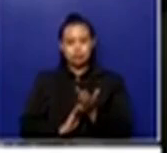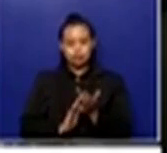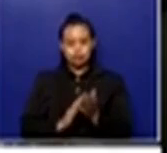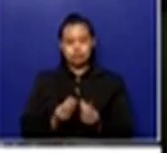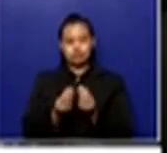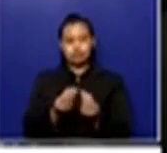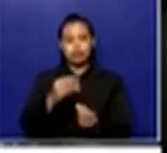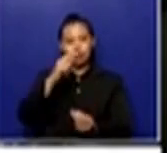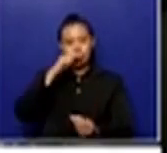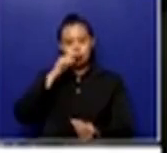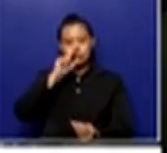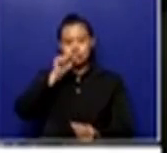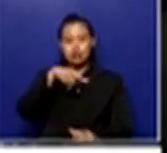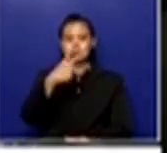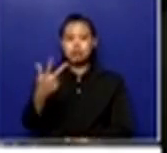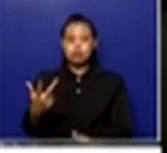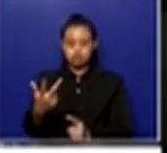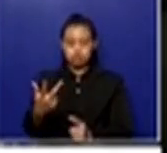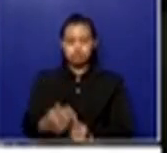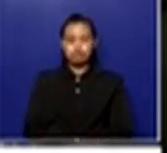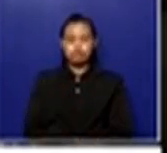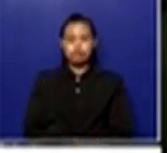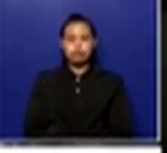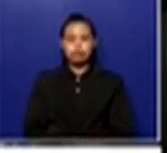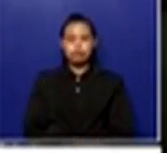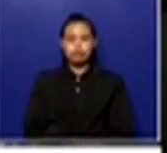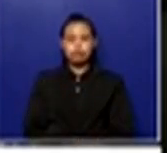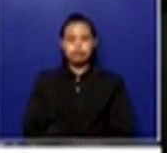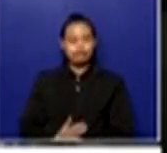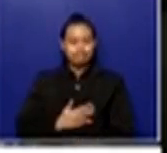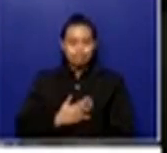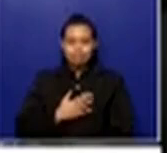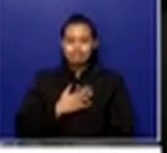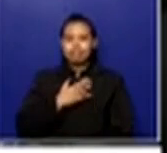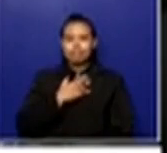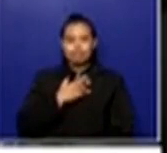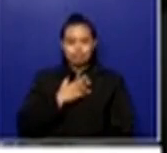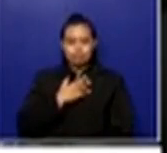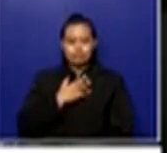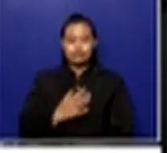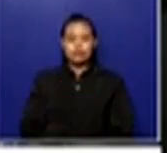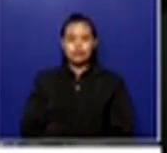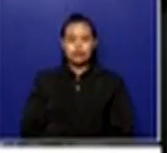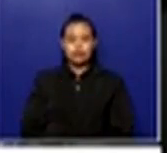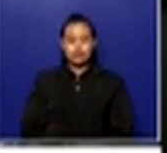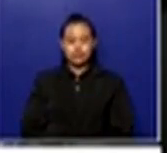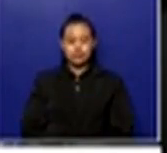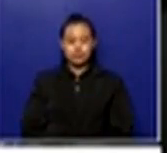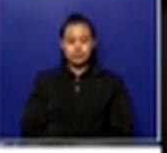ยโทรทัศน์ไทย PBS อันนี้เป็นความที่น่าภาคภูมิใจอย่างมากมายของสถานีนะครับ